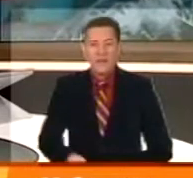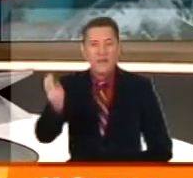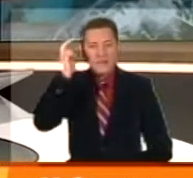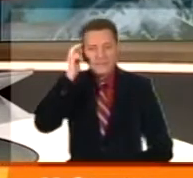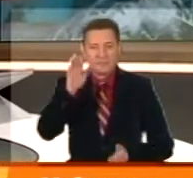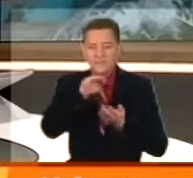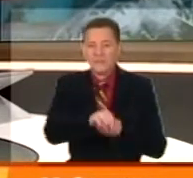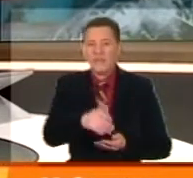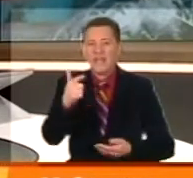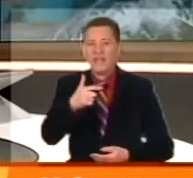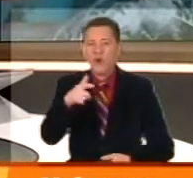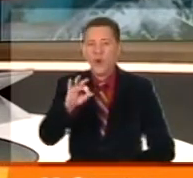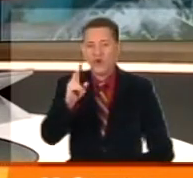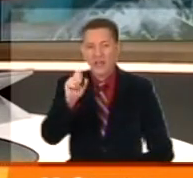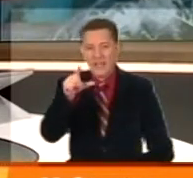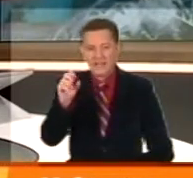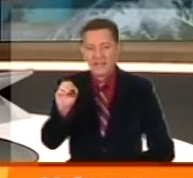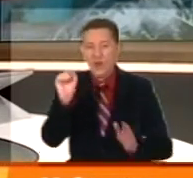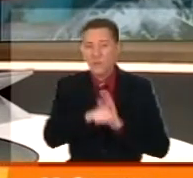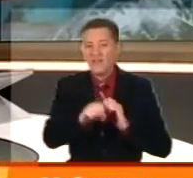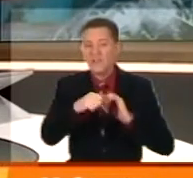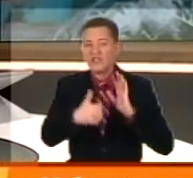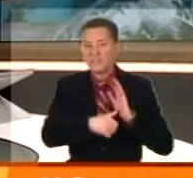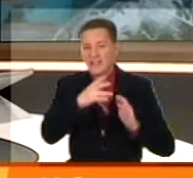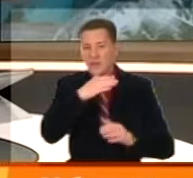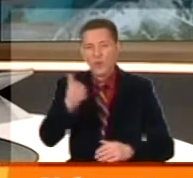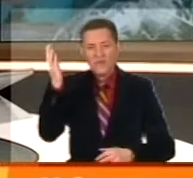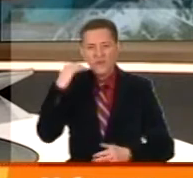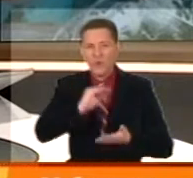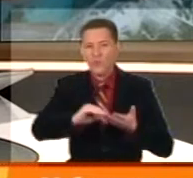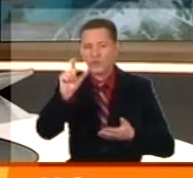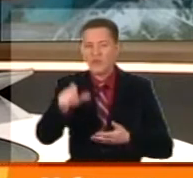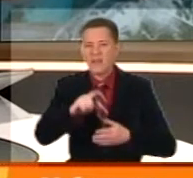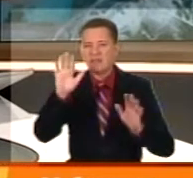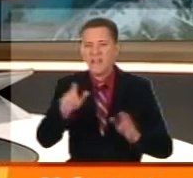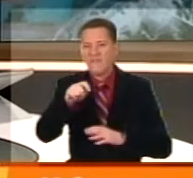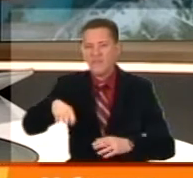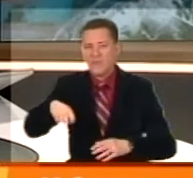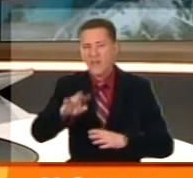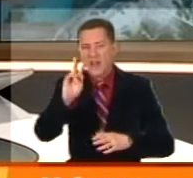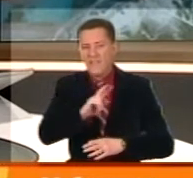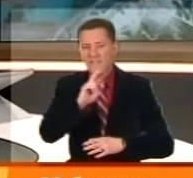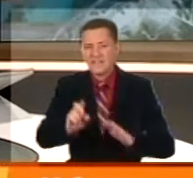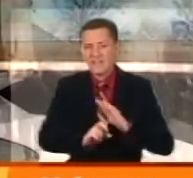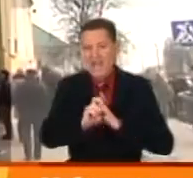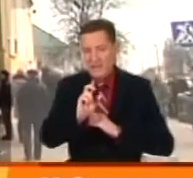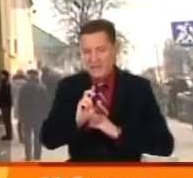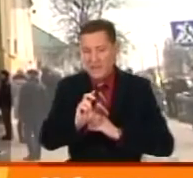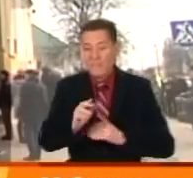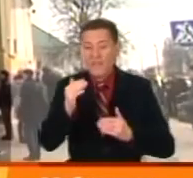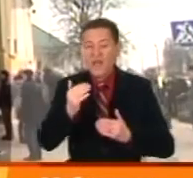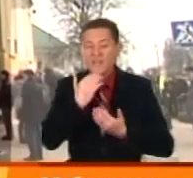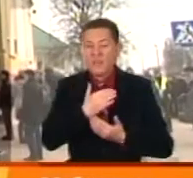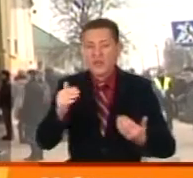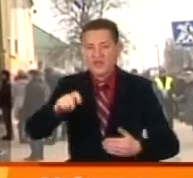Києві поховали Георгія Гонгадзе, вбитого 16 років тому журналіста. Відспівали в церкві Миколи Набережного. На